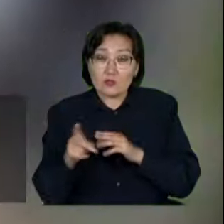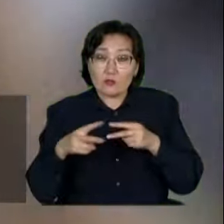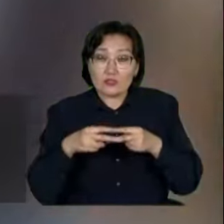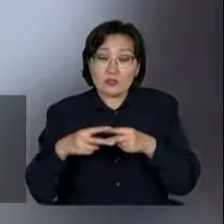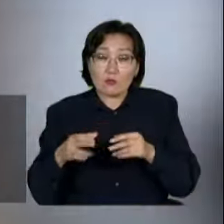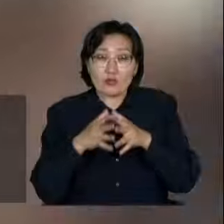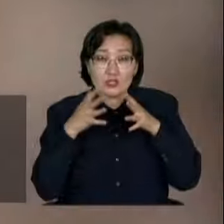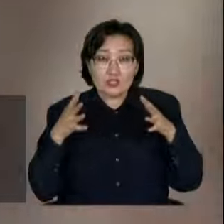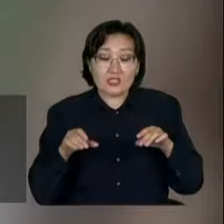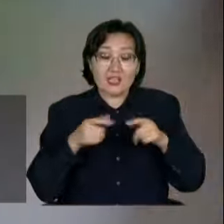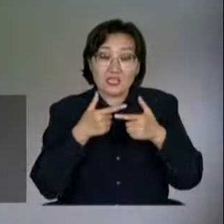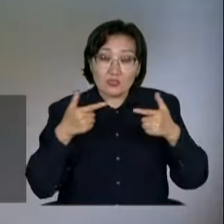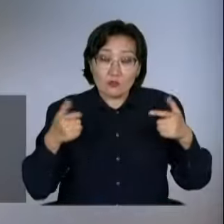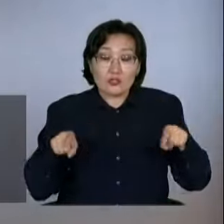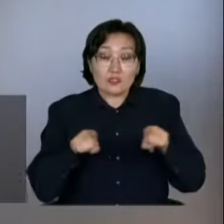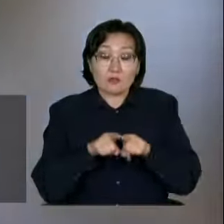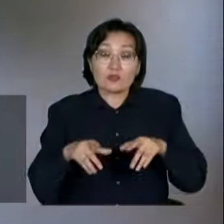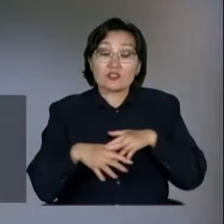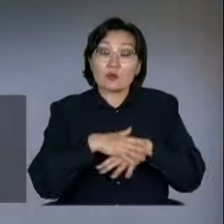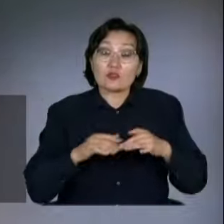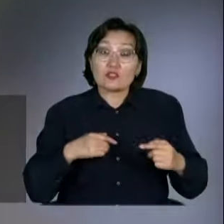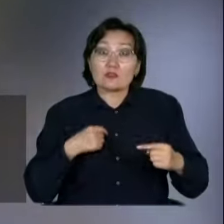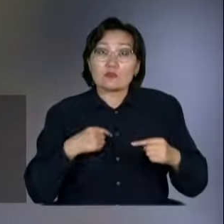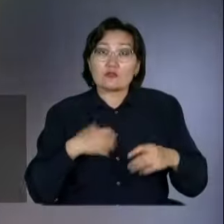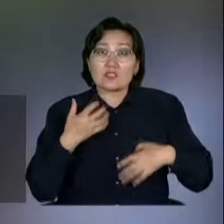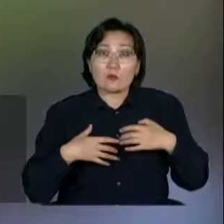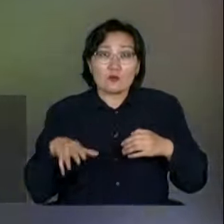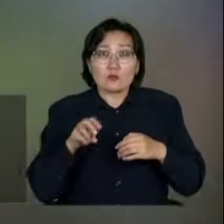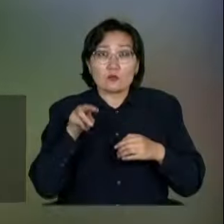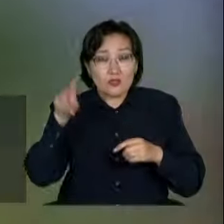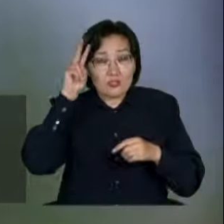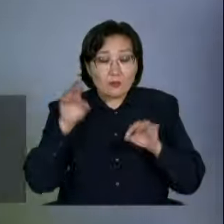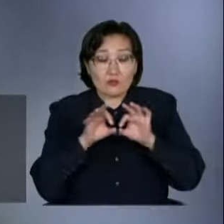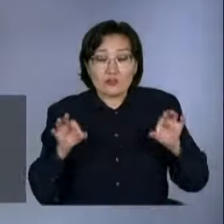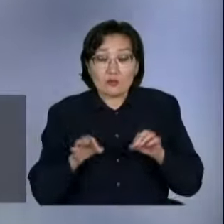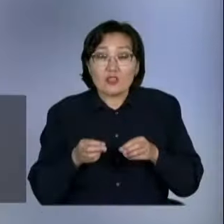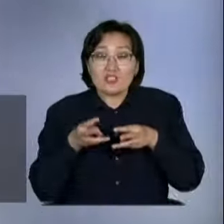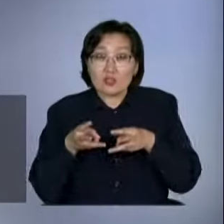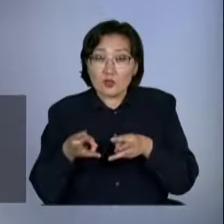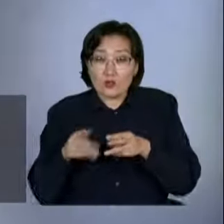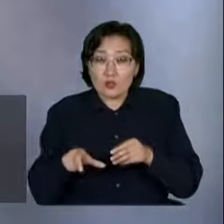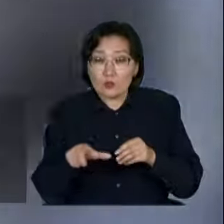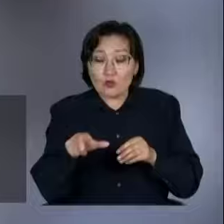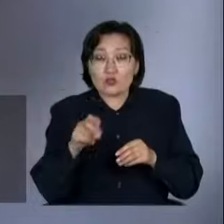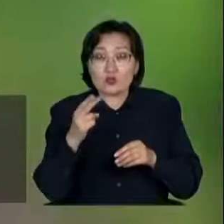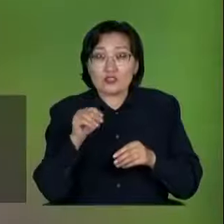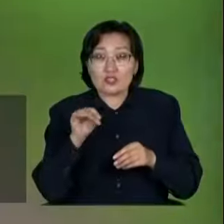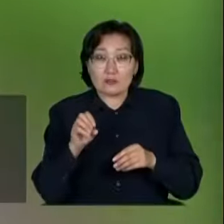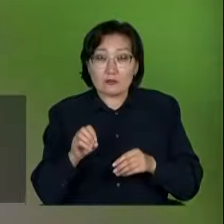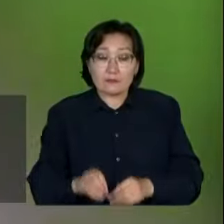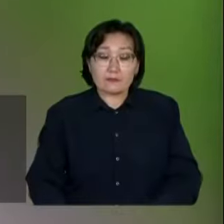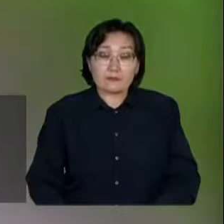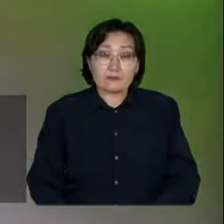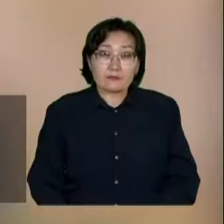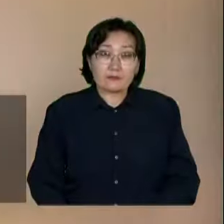большее количество отелей. Также население беспокоит, что все эти отходы стекают к старому коллектору на берегу озера Щучье. Люди